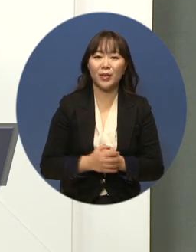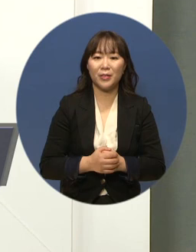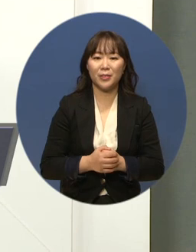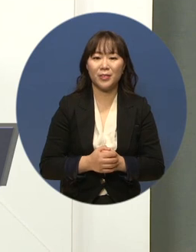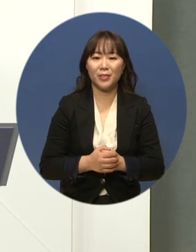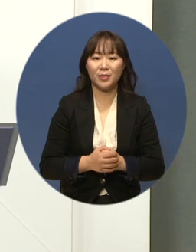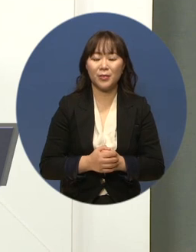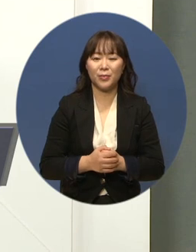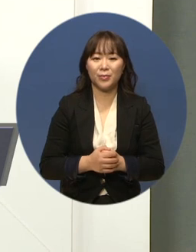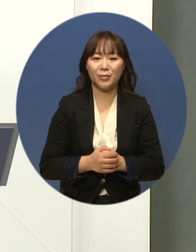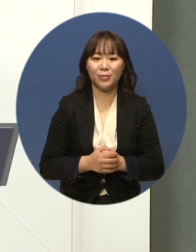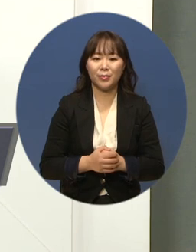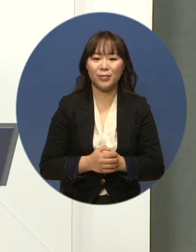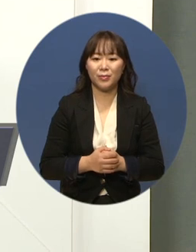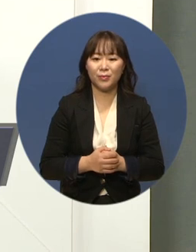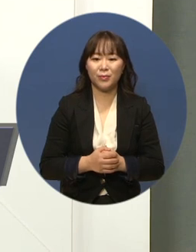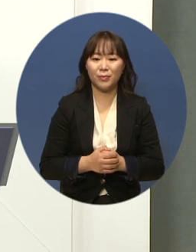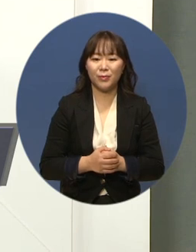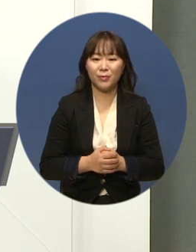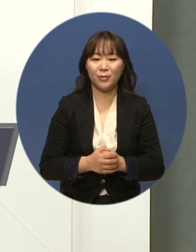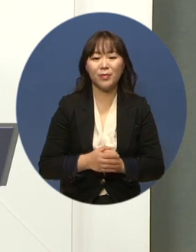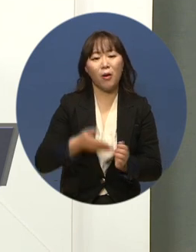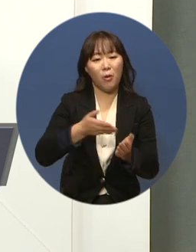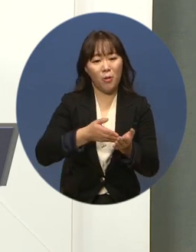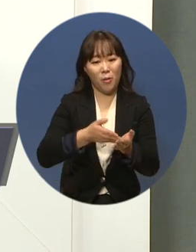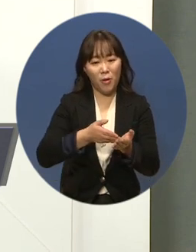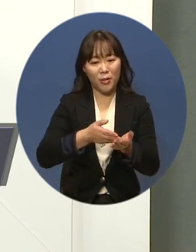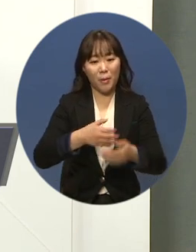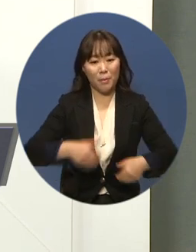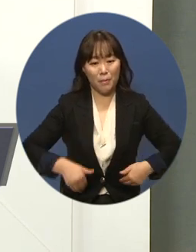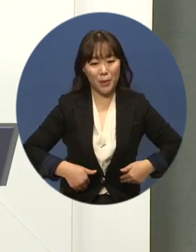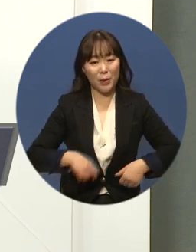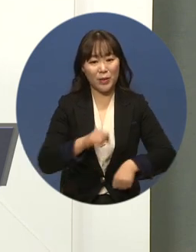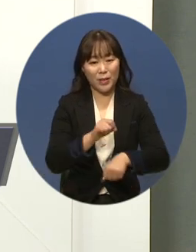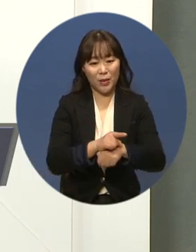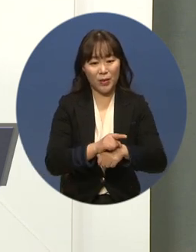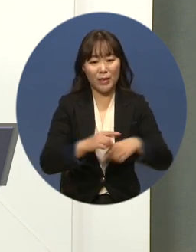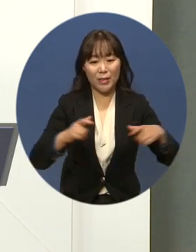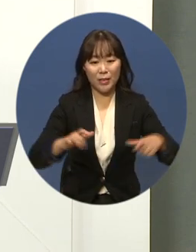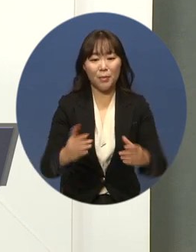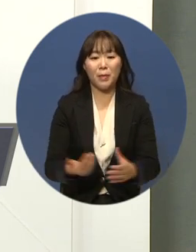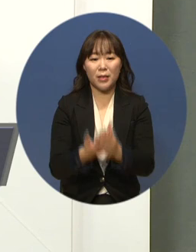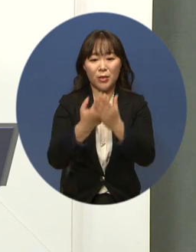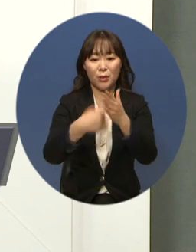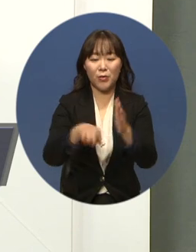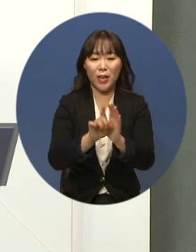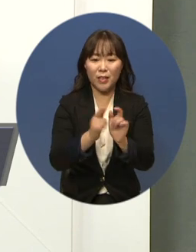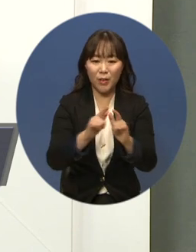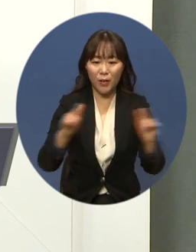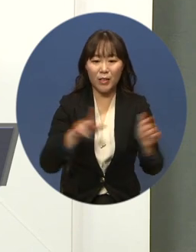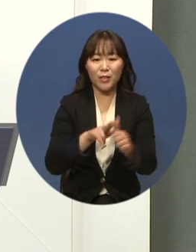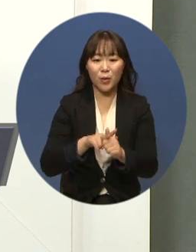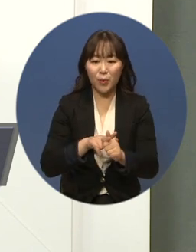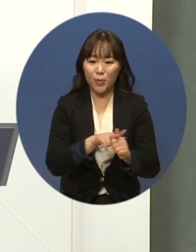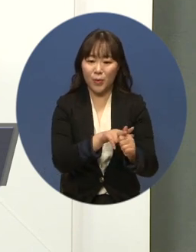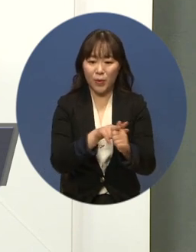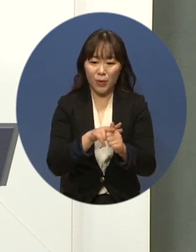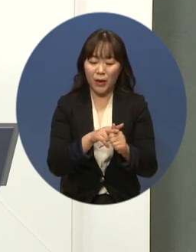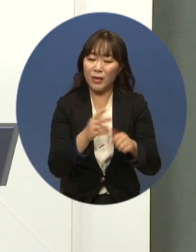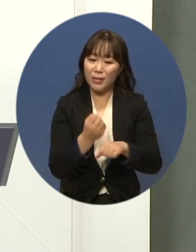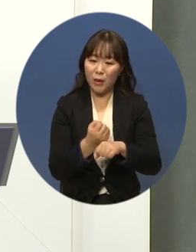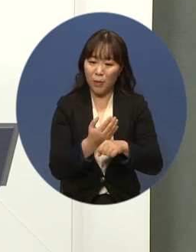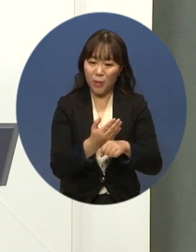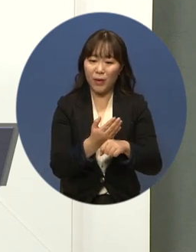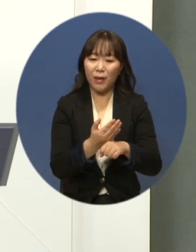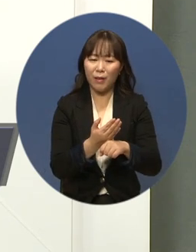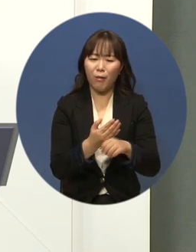이제 또 언론의 필요성, 지역 발전을 위한 여러 가지 정보 제공 뭐